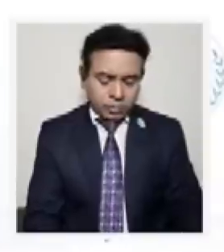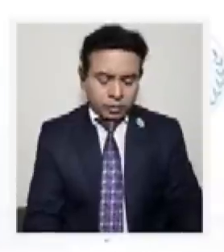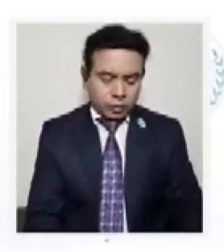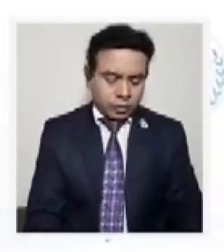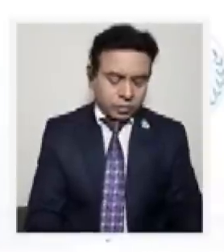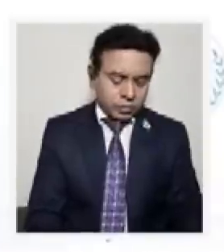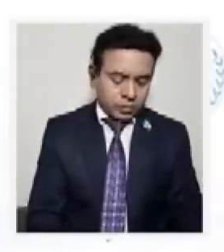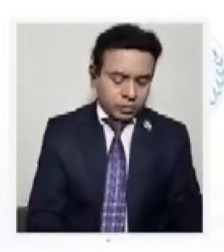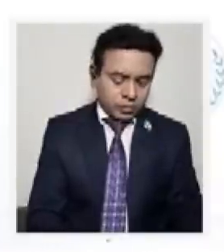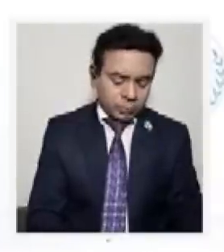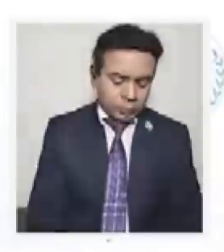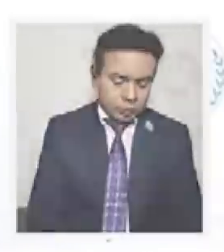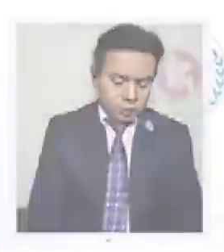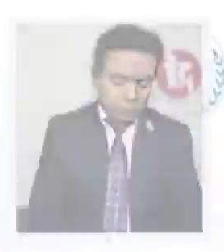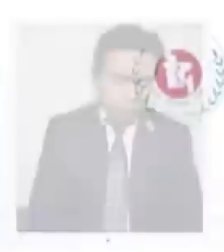28 জুন 2020,